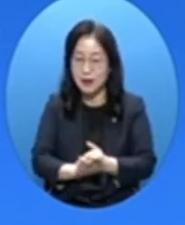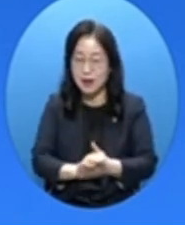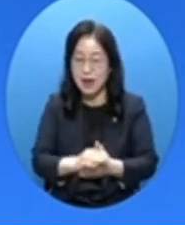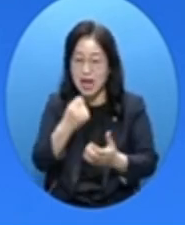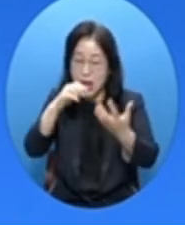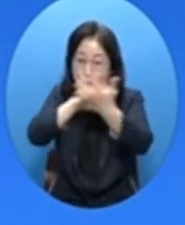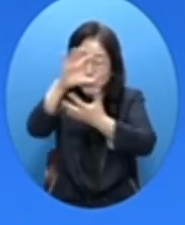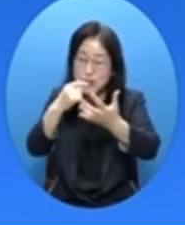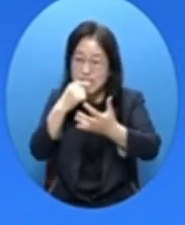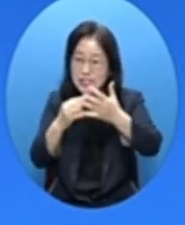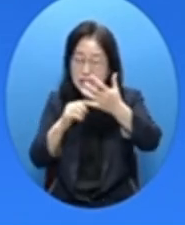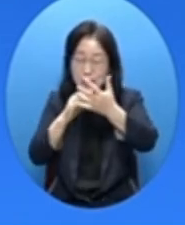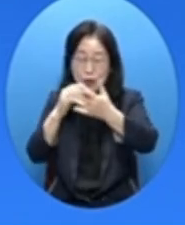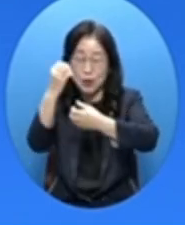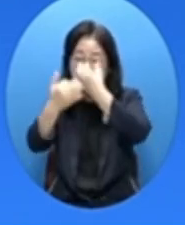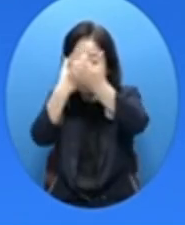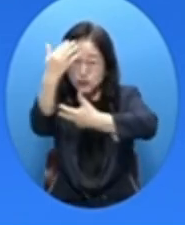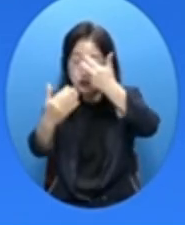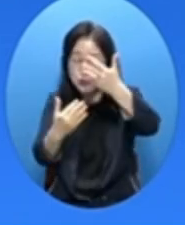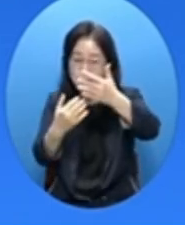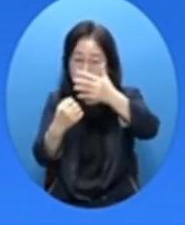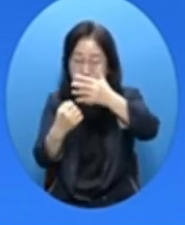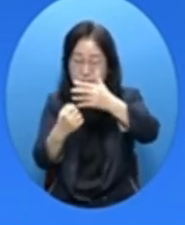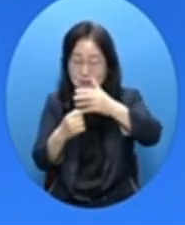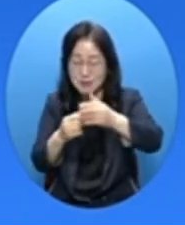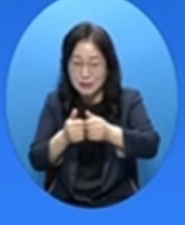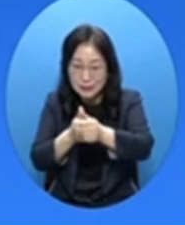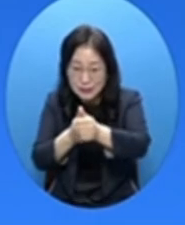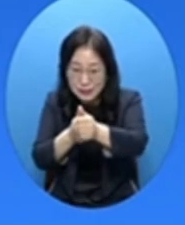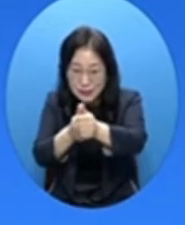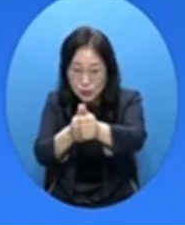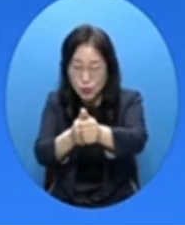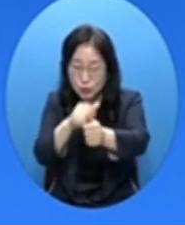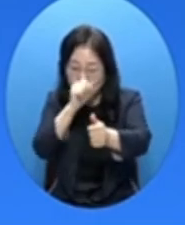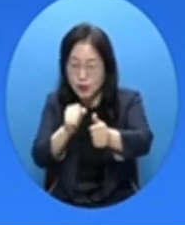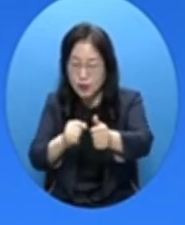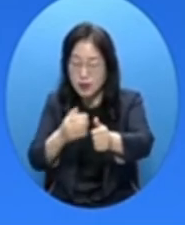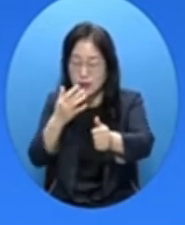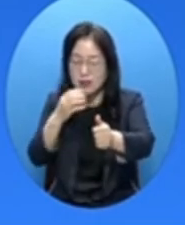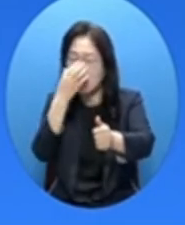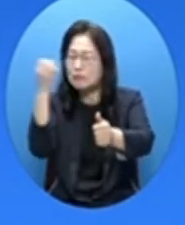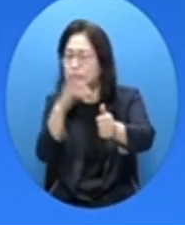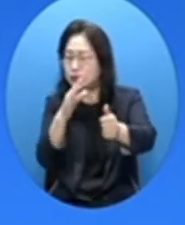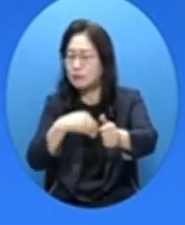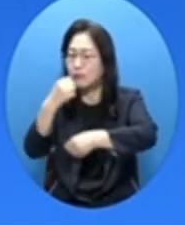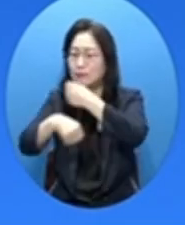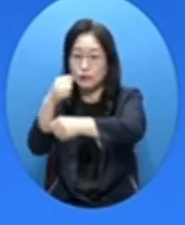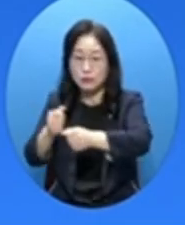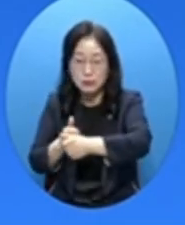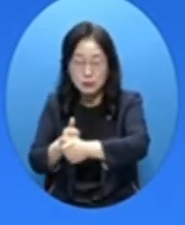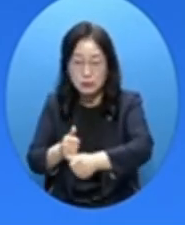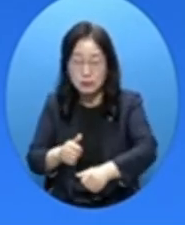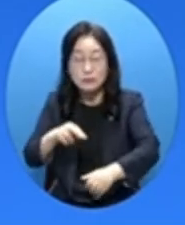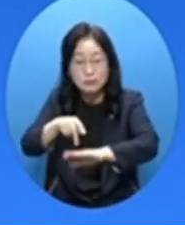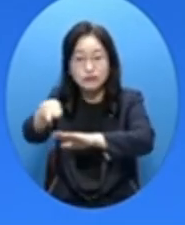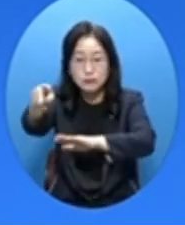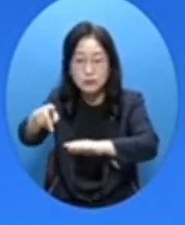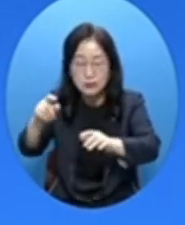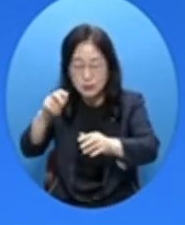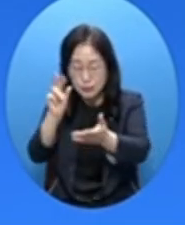절대로 구름기둥 불기둥이 인도하도록 그 길을 따라가야지 무시하고 나의 길을 만들어 갔다가는 큰 문제 어려움을 당하게 되는